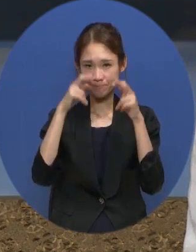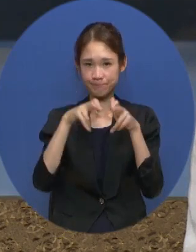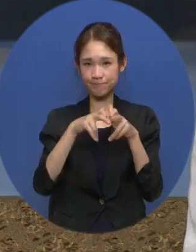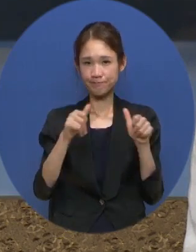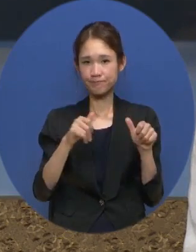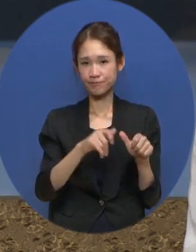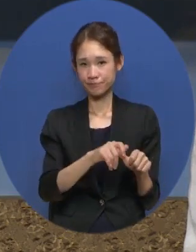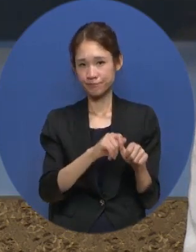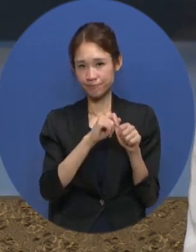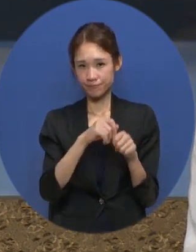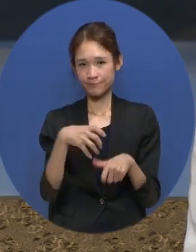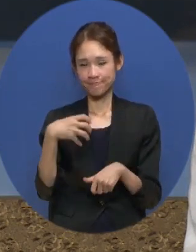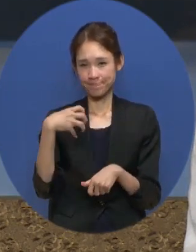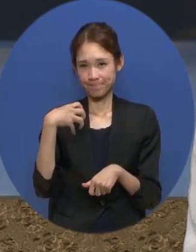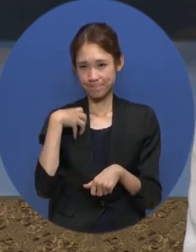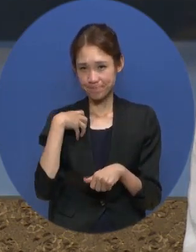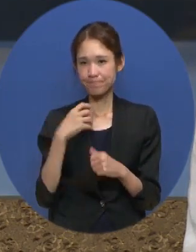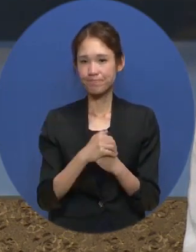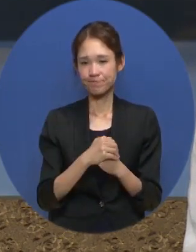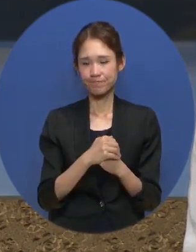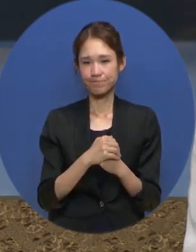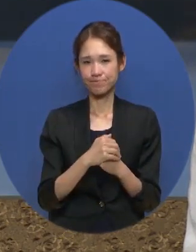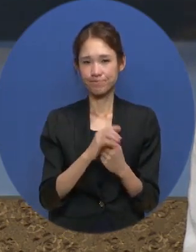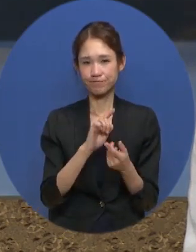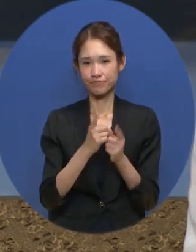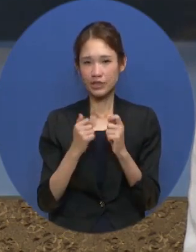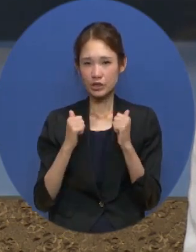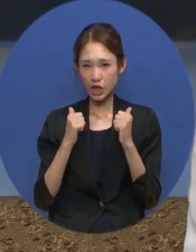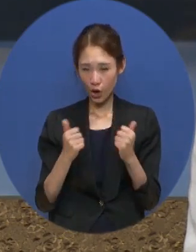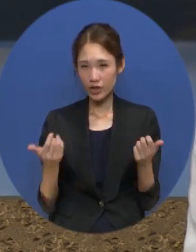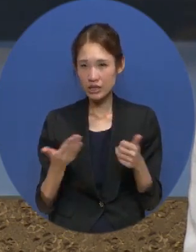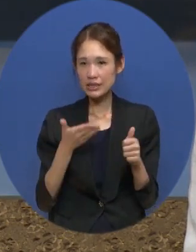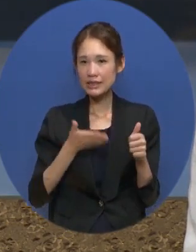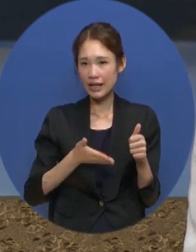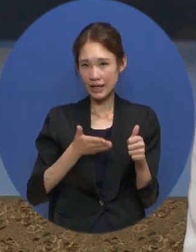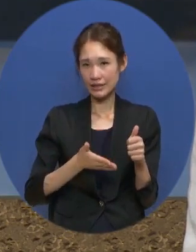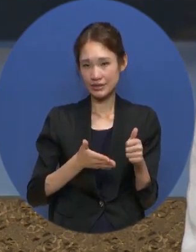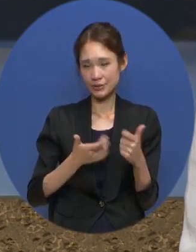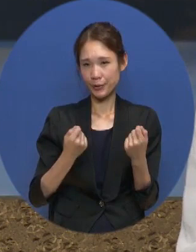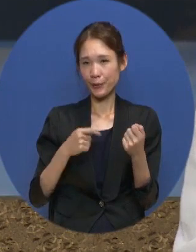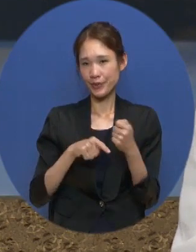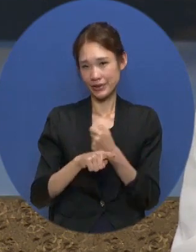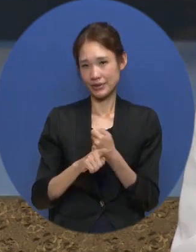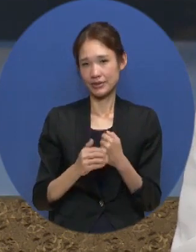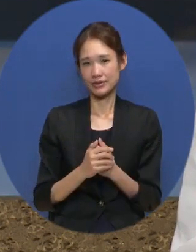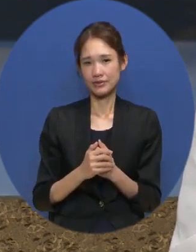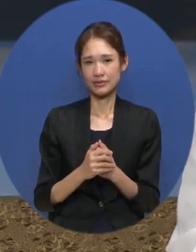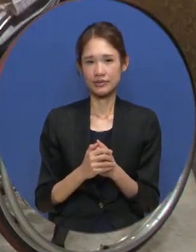장애인 분의 어떤 고용을 책임지겠다. 예. 대신에 열심히 일해 주십시오. 이제 이거니까 네.